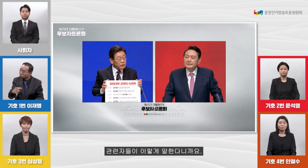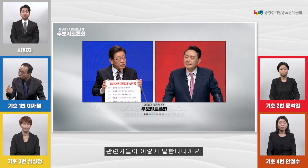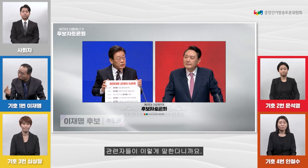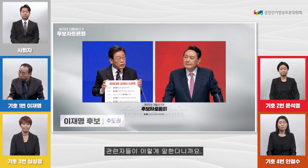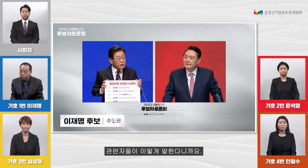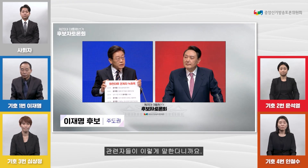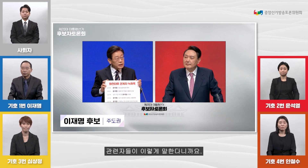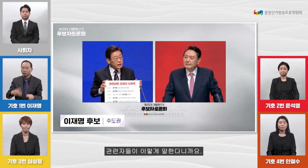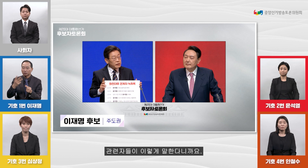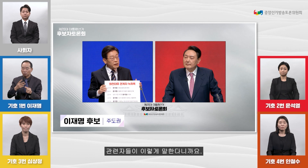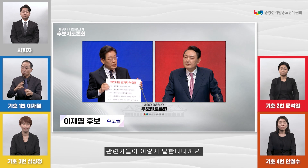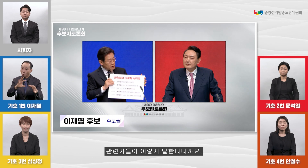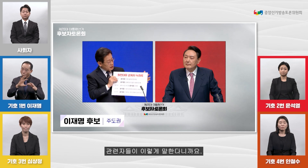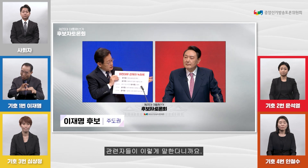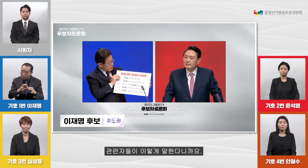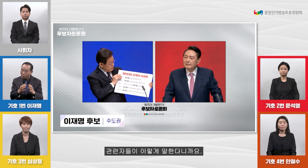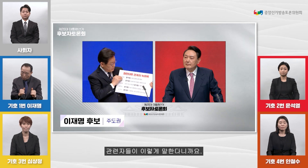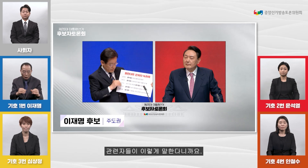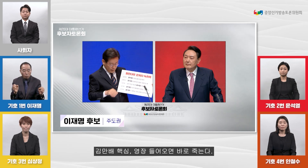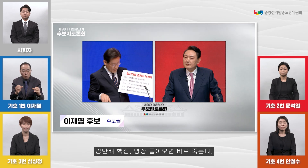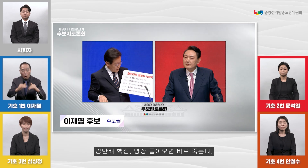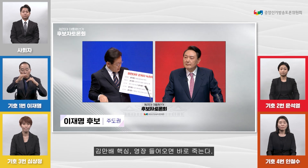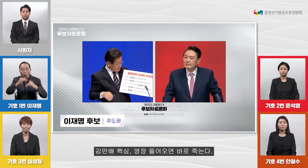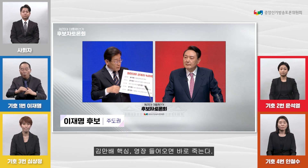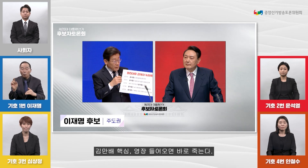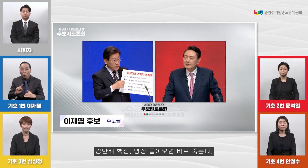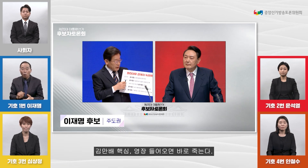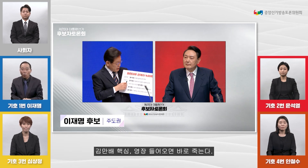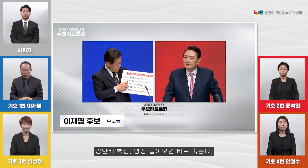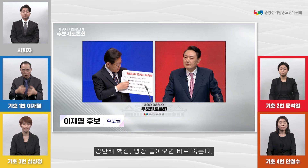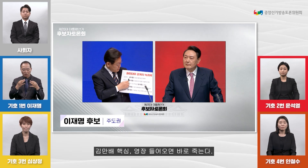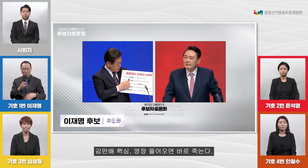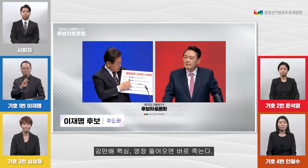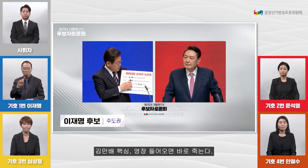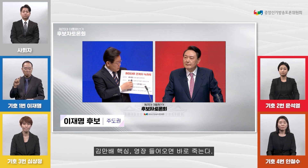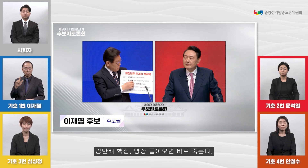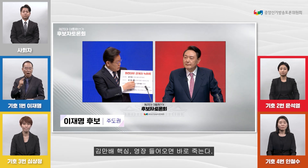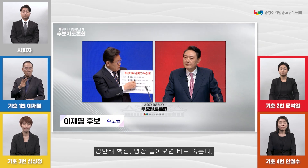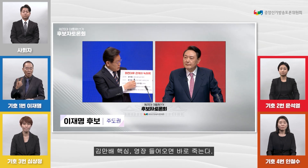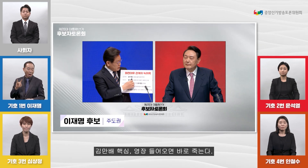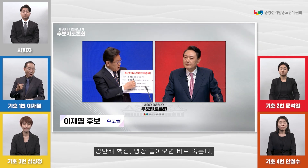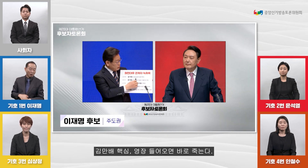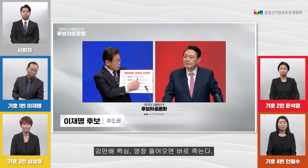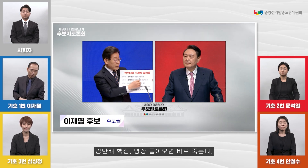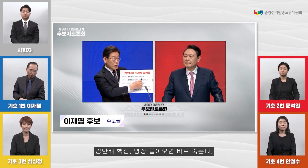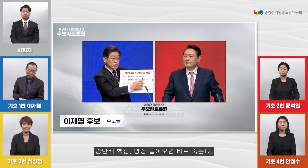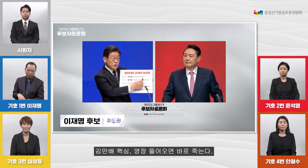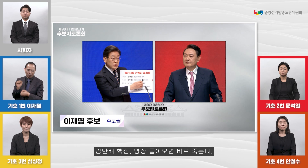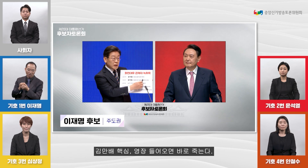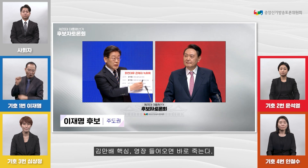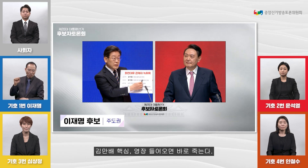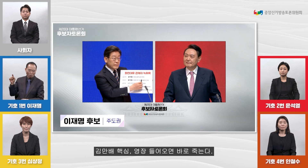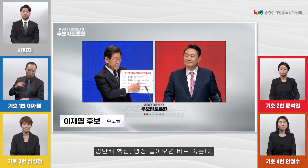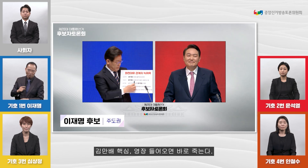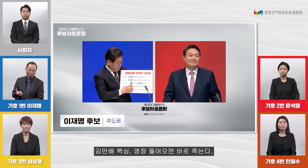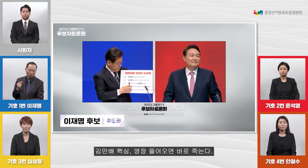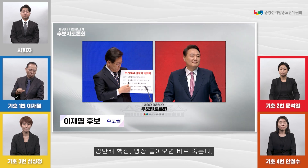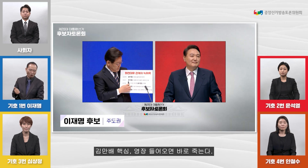중요한데요. 그 관련자들이 이렇게 말한다니까요. 김만배 핵심, 영장 들어오면 바로 죽는다.